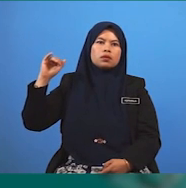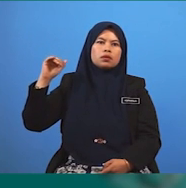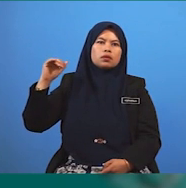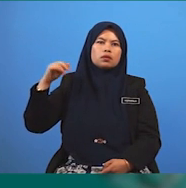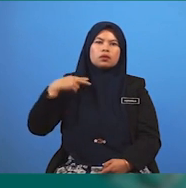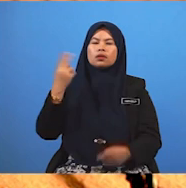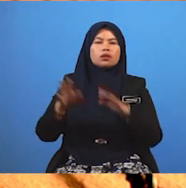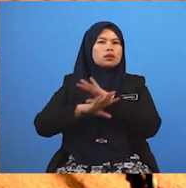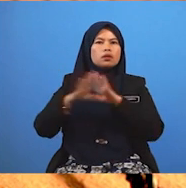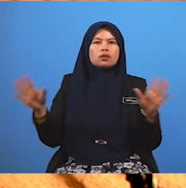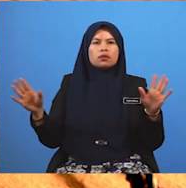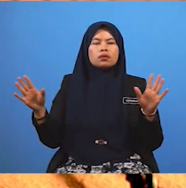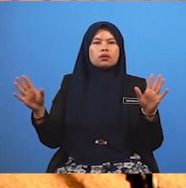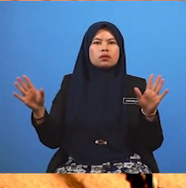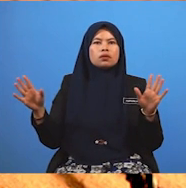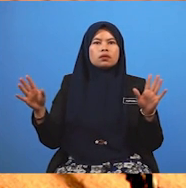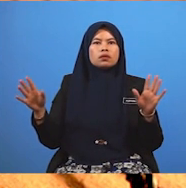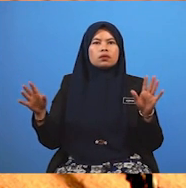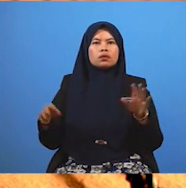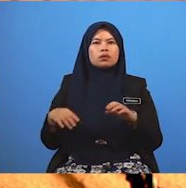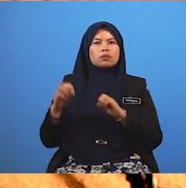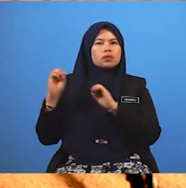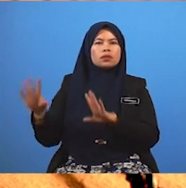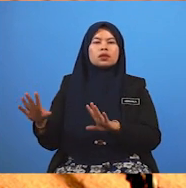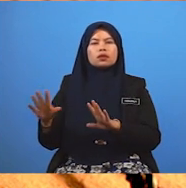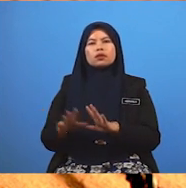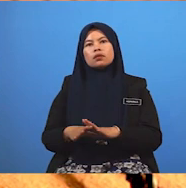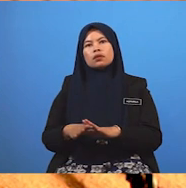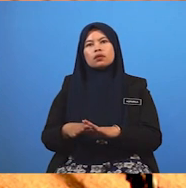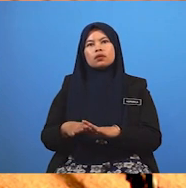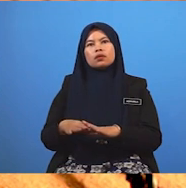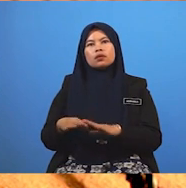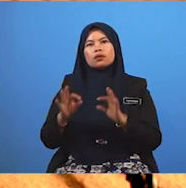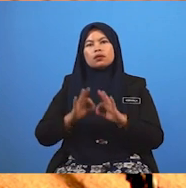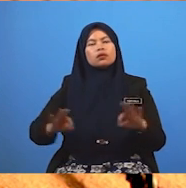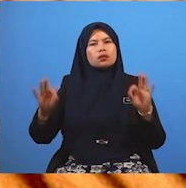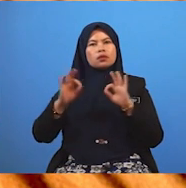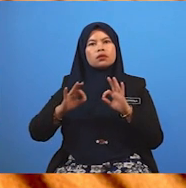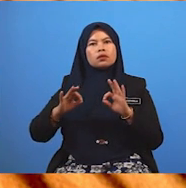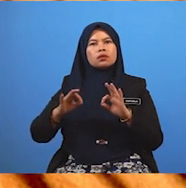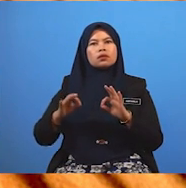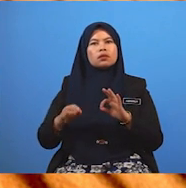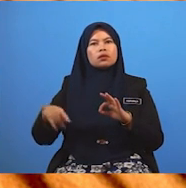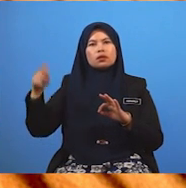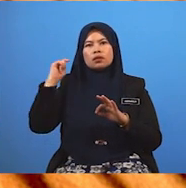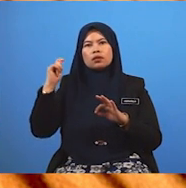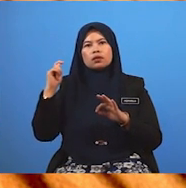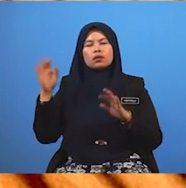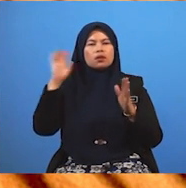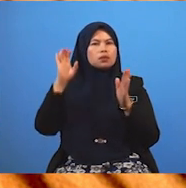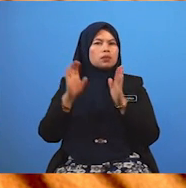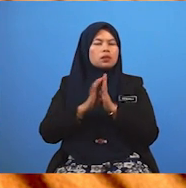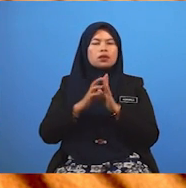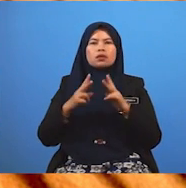diperdulikan. Suasana di atas adalah gambaran yang sangat dahsyat ketika berlakunya hari